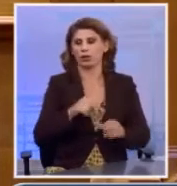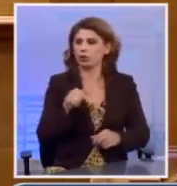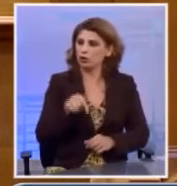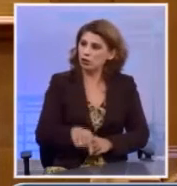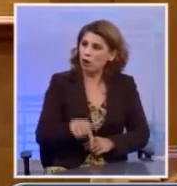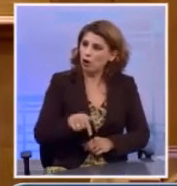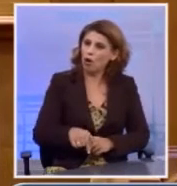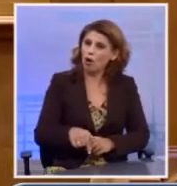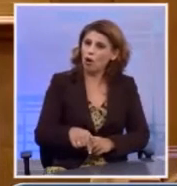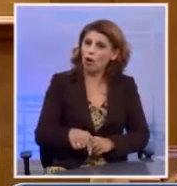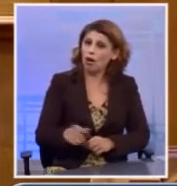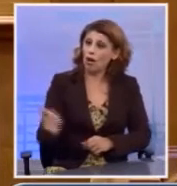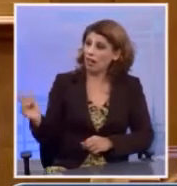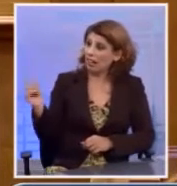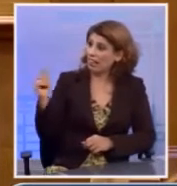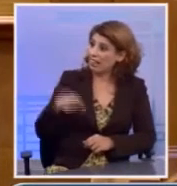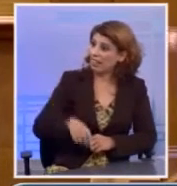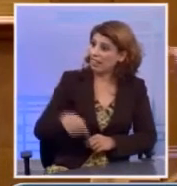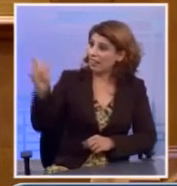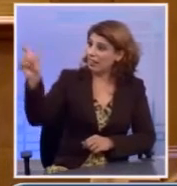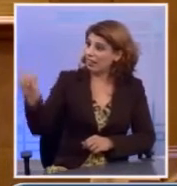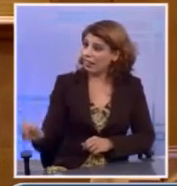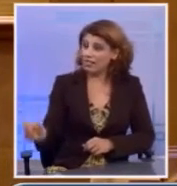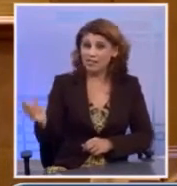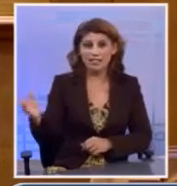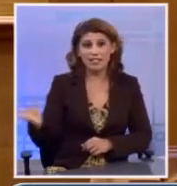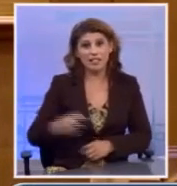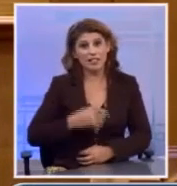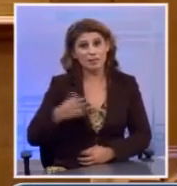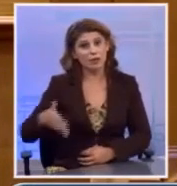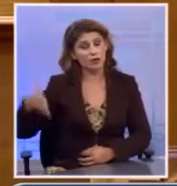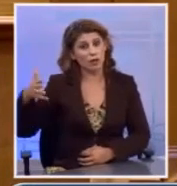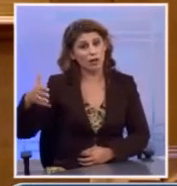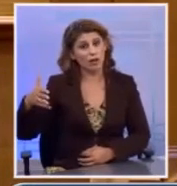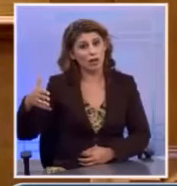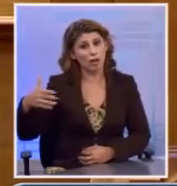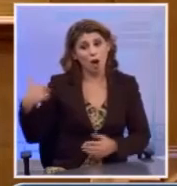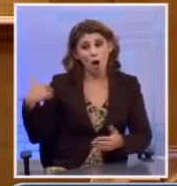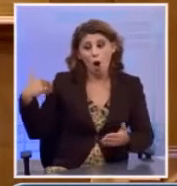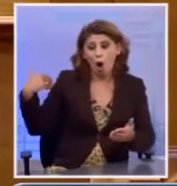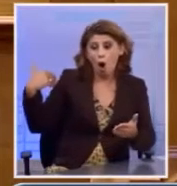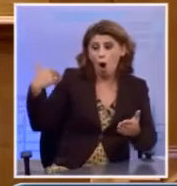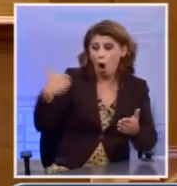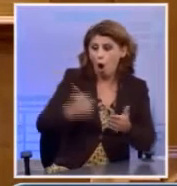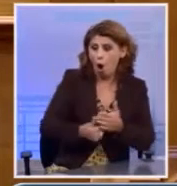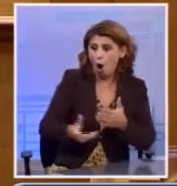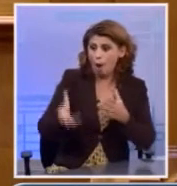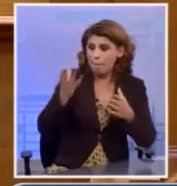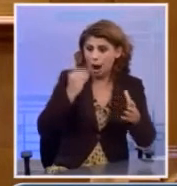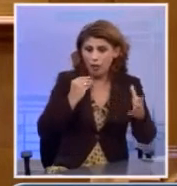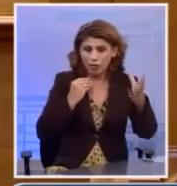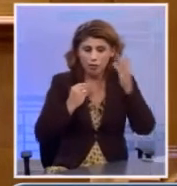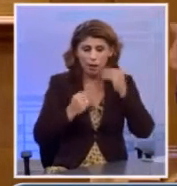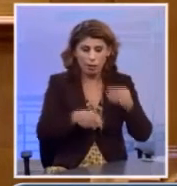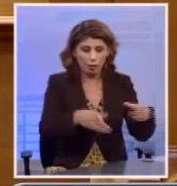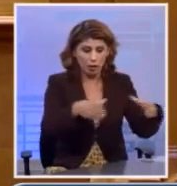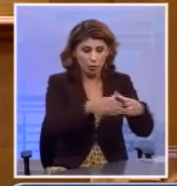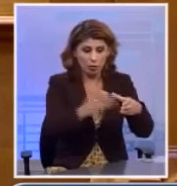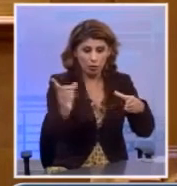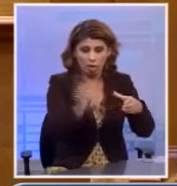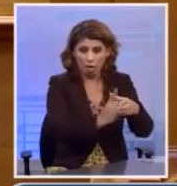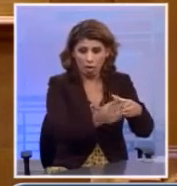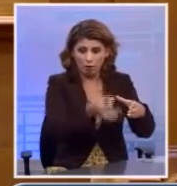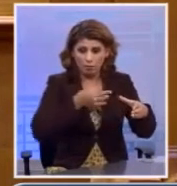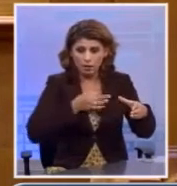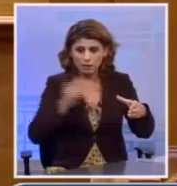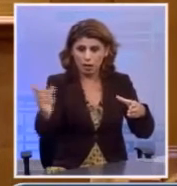εσείς, μετά από όλα όσα έχουν βγει στον αέρα, μετά από όλα όσα διεμήθησαν σε αυτήν